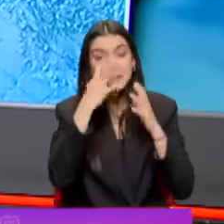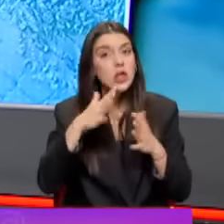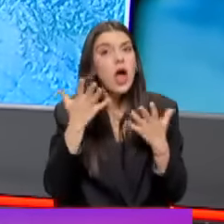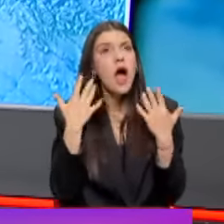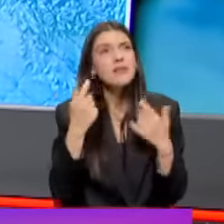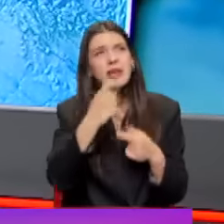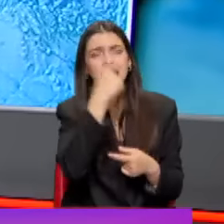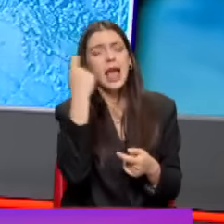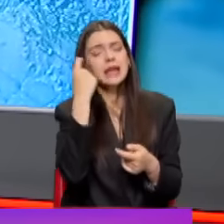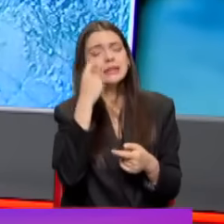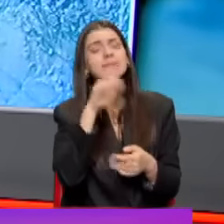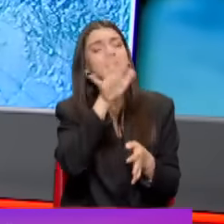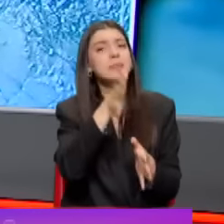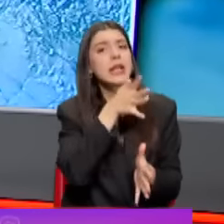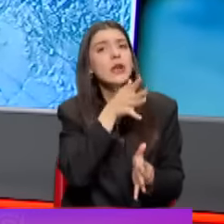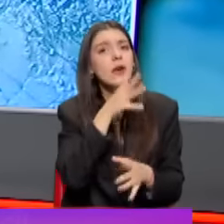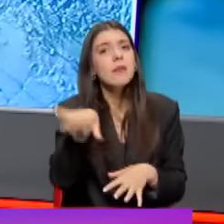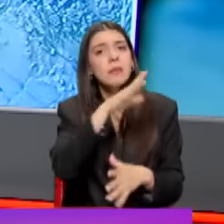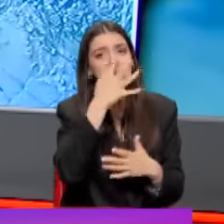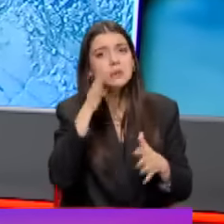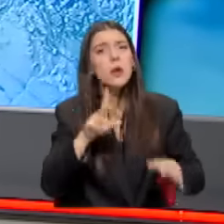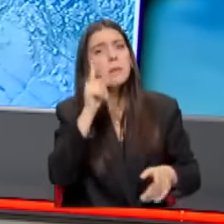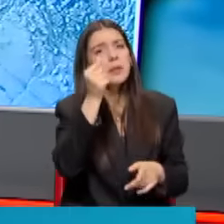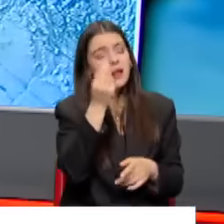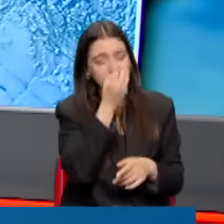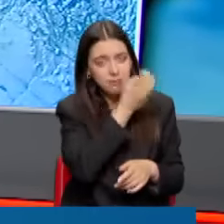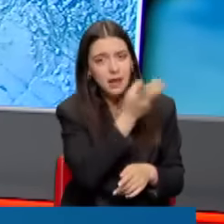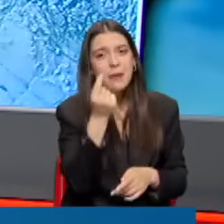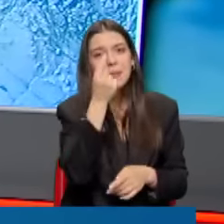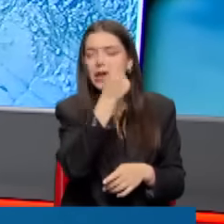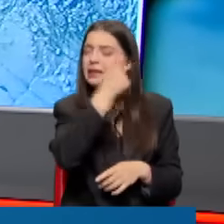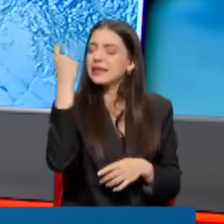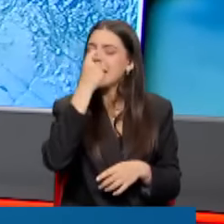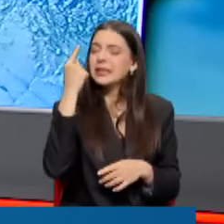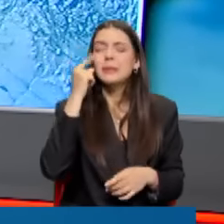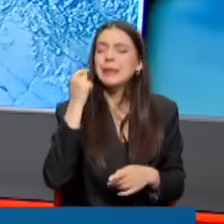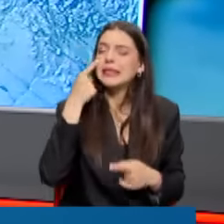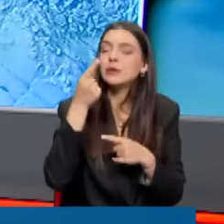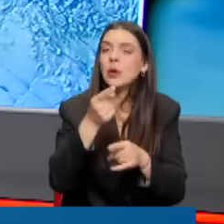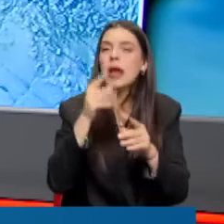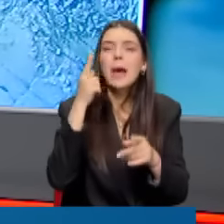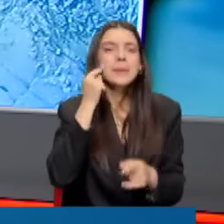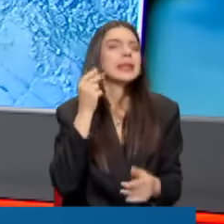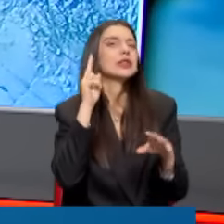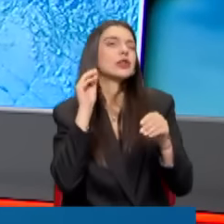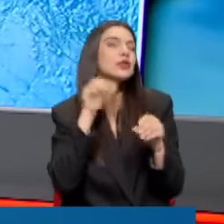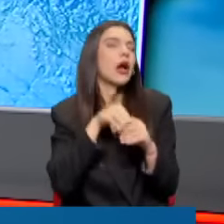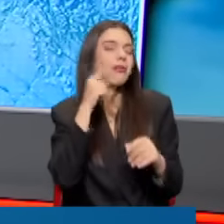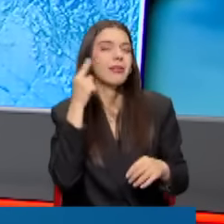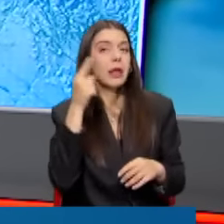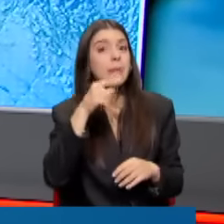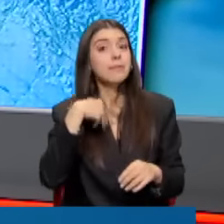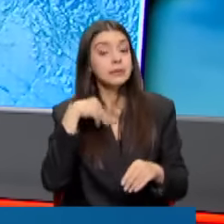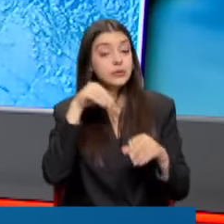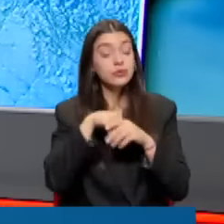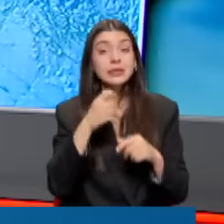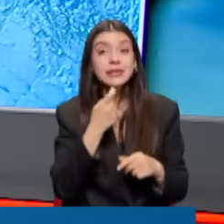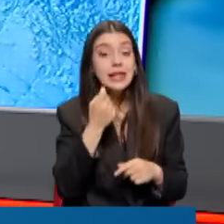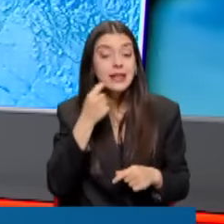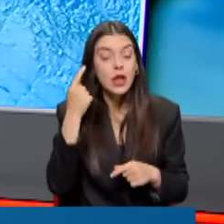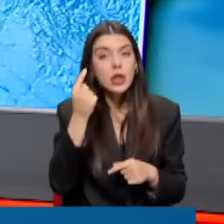olduğunu biliyorum Eee biraz Bahar biraz yazdır Aslında Mayısın sonu sevgili izleyenler Biz son yıllarda